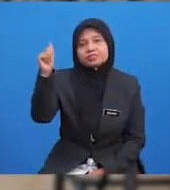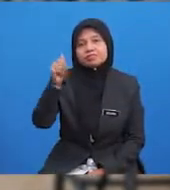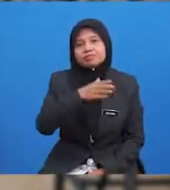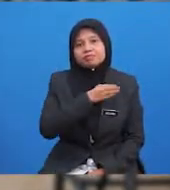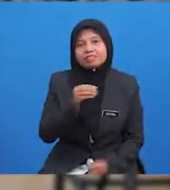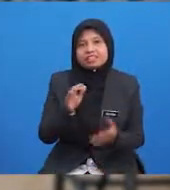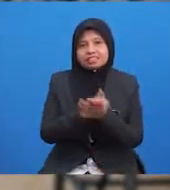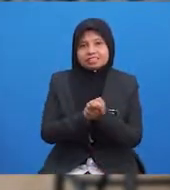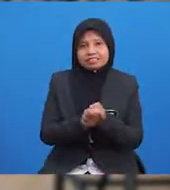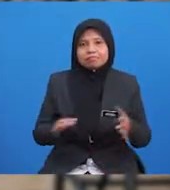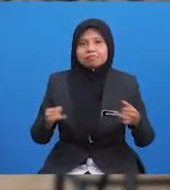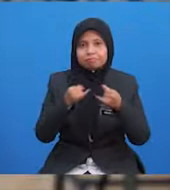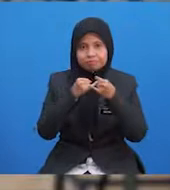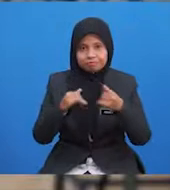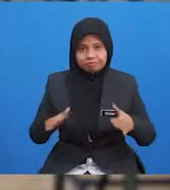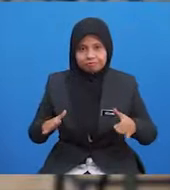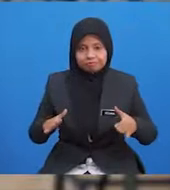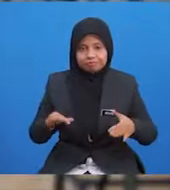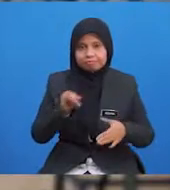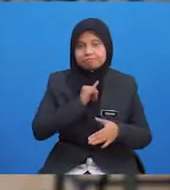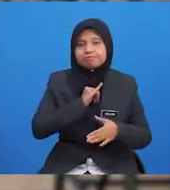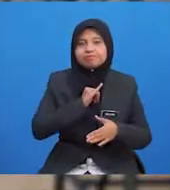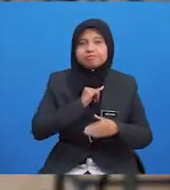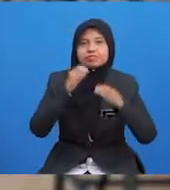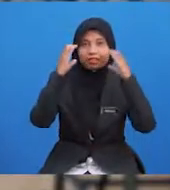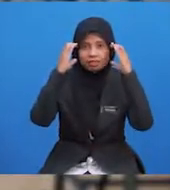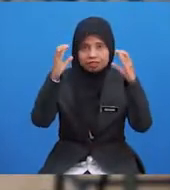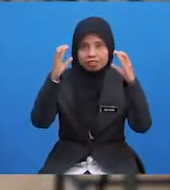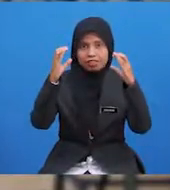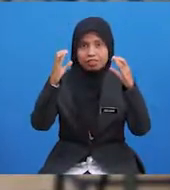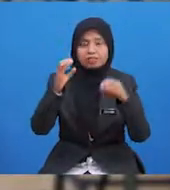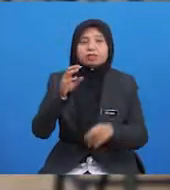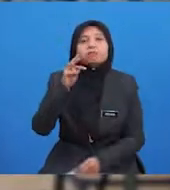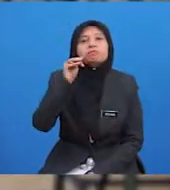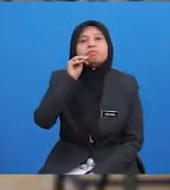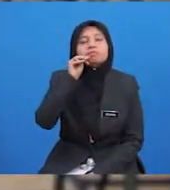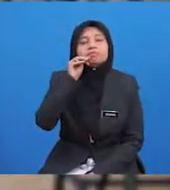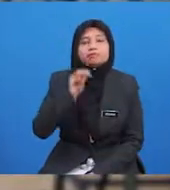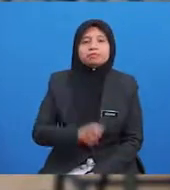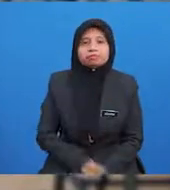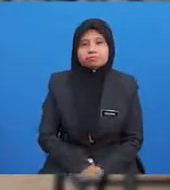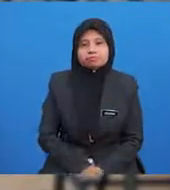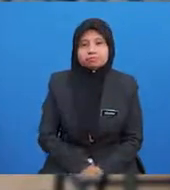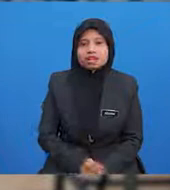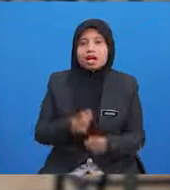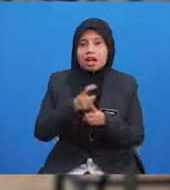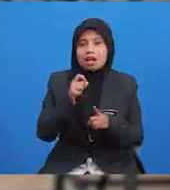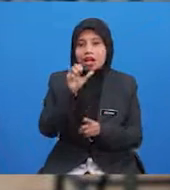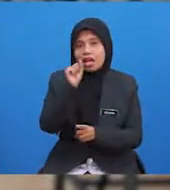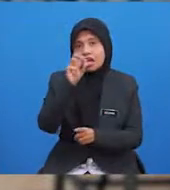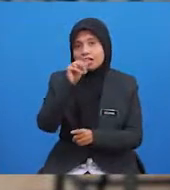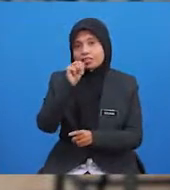Assalamualaikum dan selamat sejahtera. Saya Cikgu Rimi Mas Adila binti Muhari dari